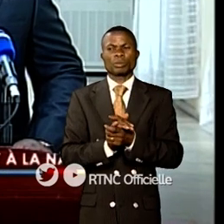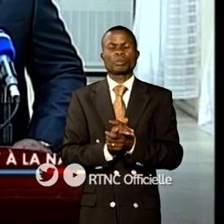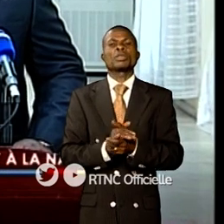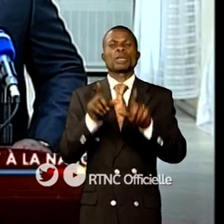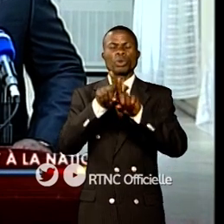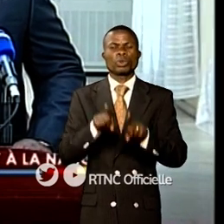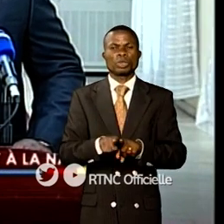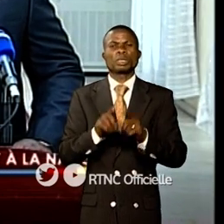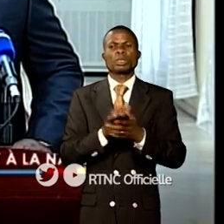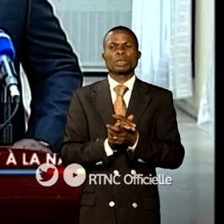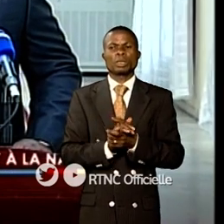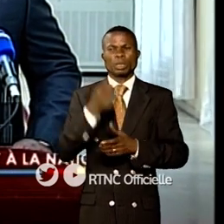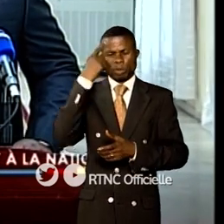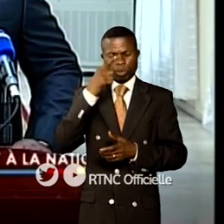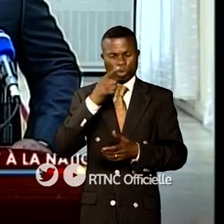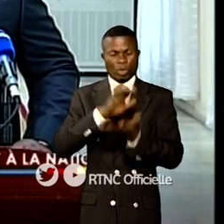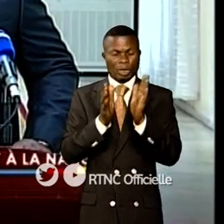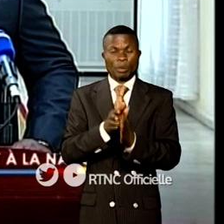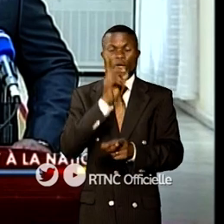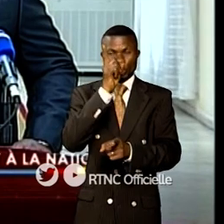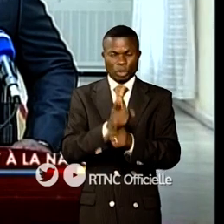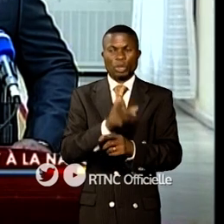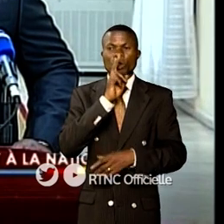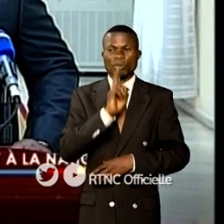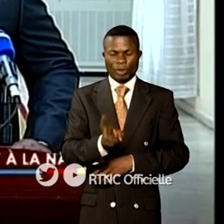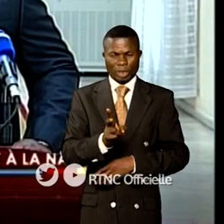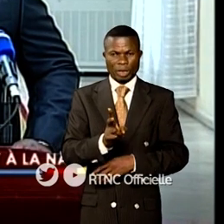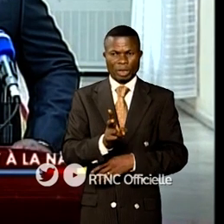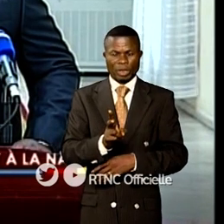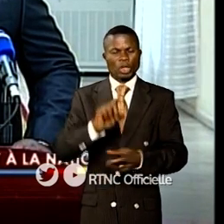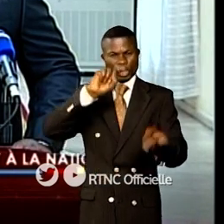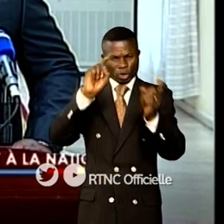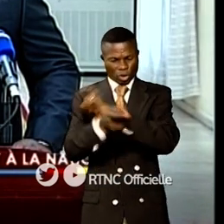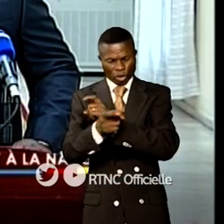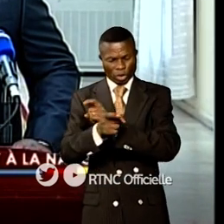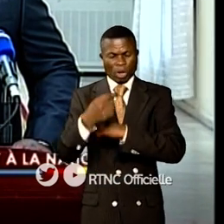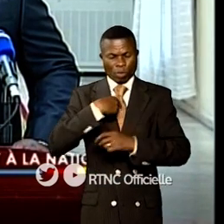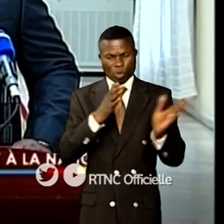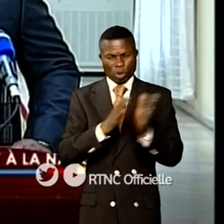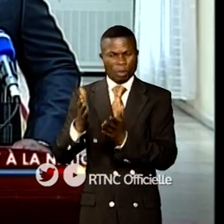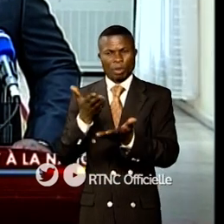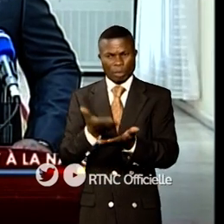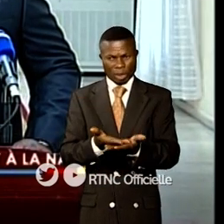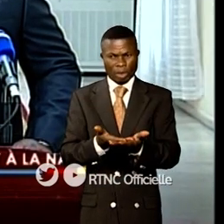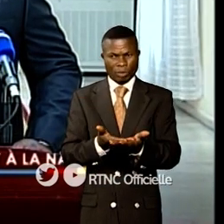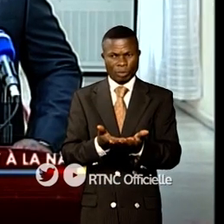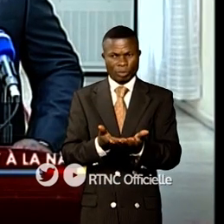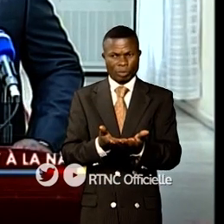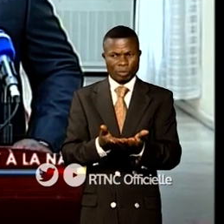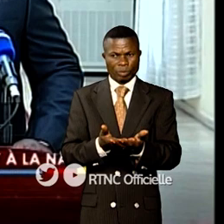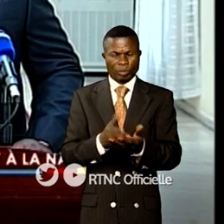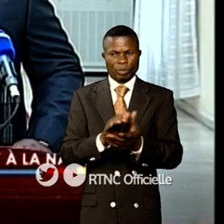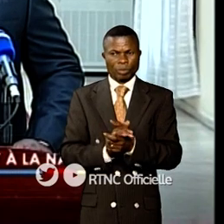Ainsi, pour rendre effectives et concrétiser les réformes envisagées, la